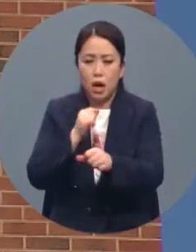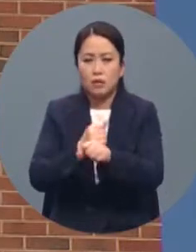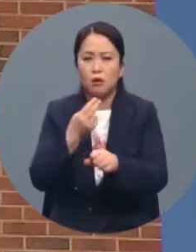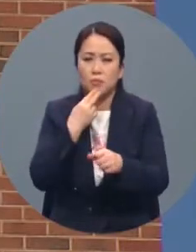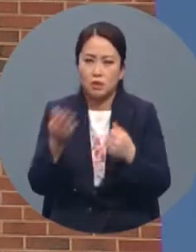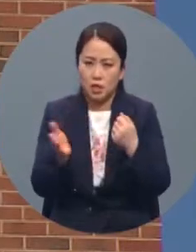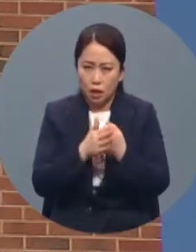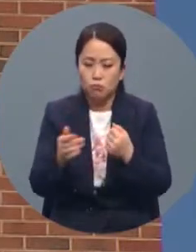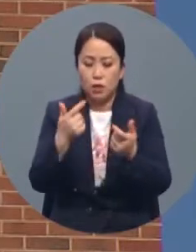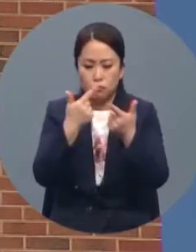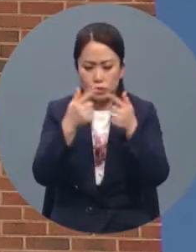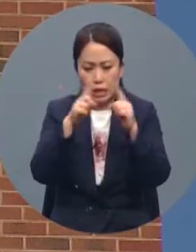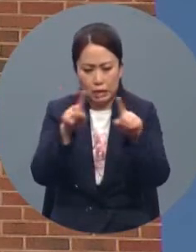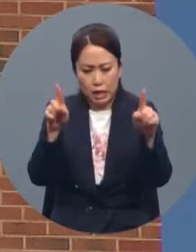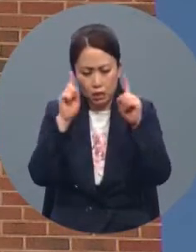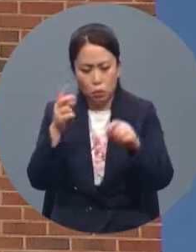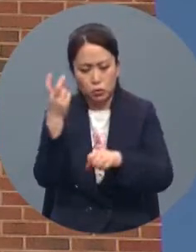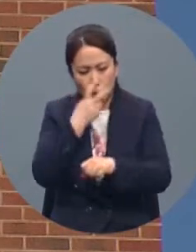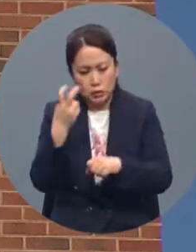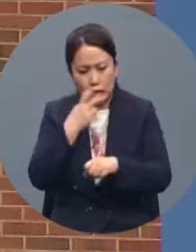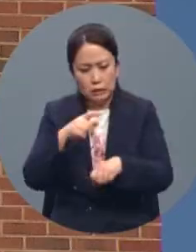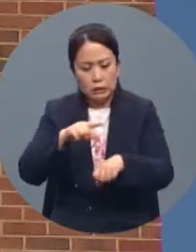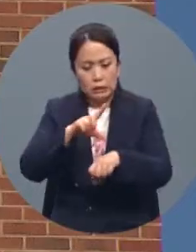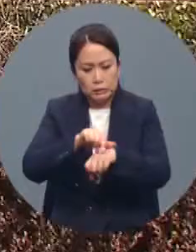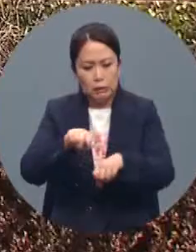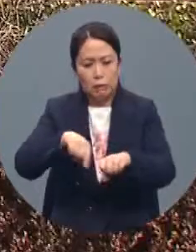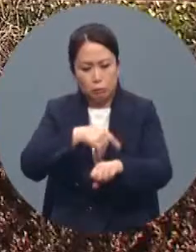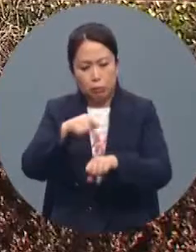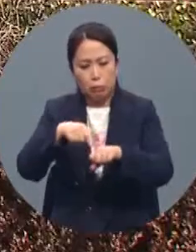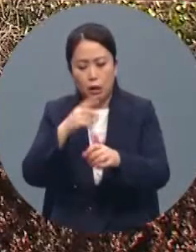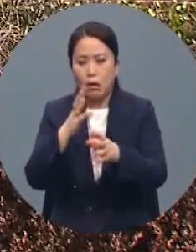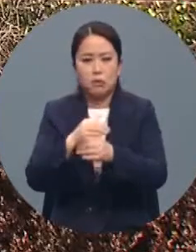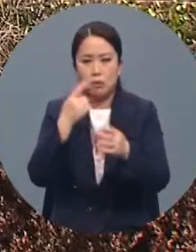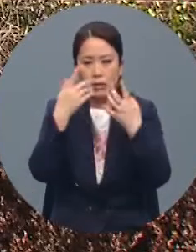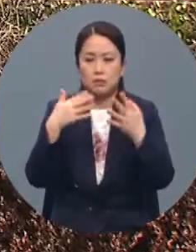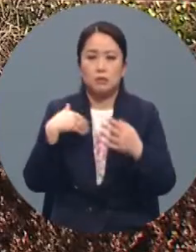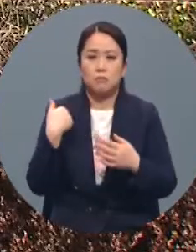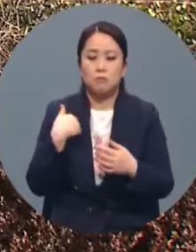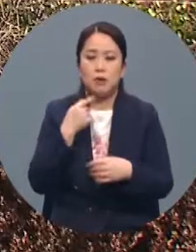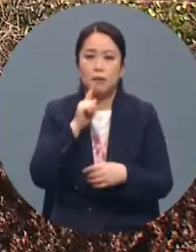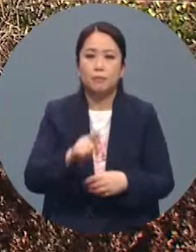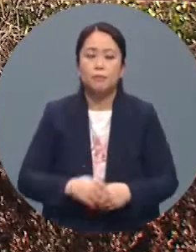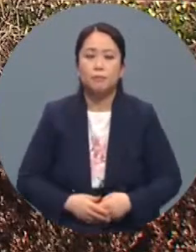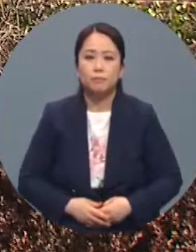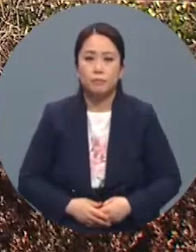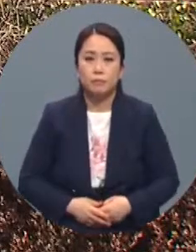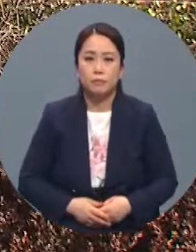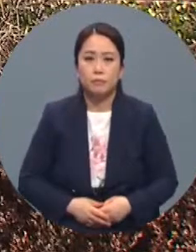조사는 하세월이 될 가능성이 높아 보입니다. MBC 뉴스 이두원입니다.